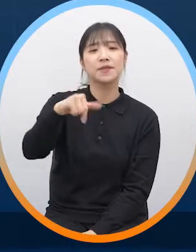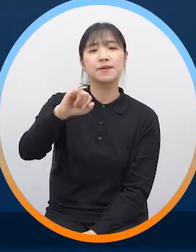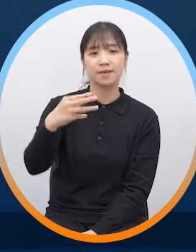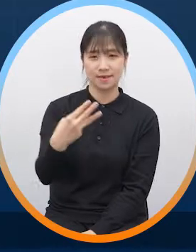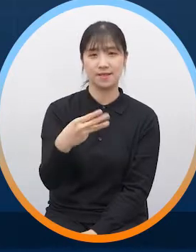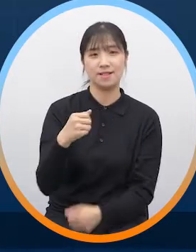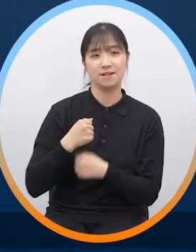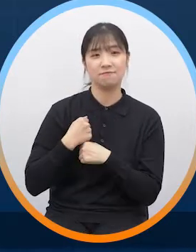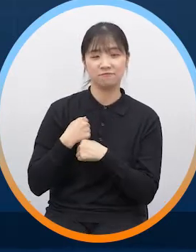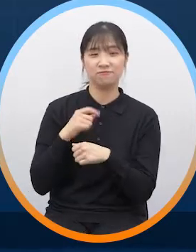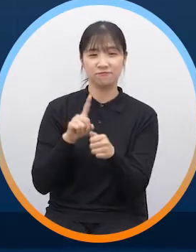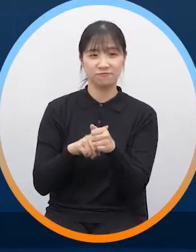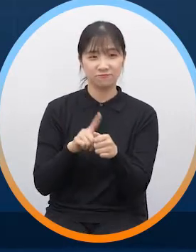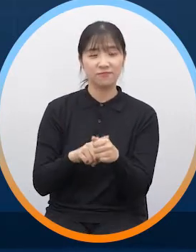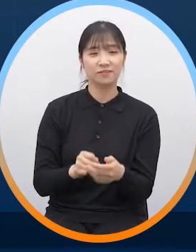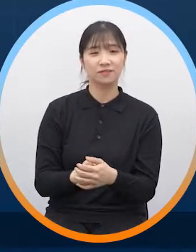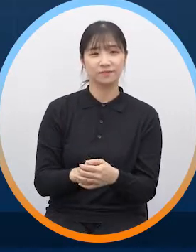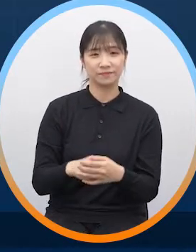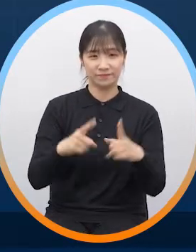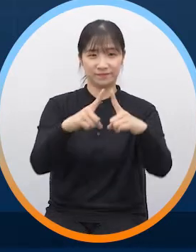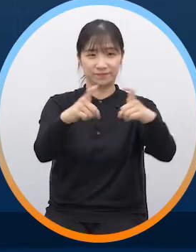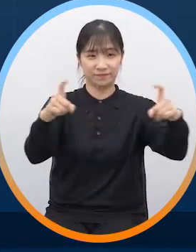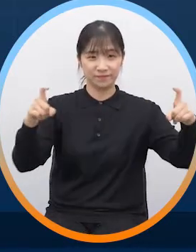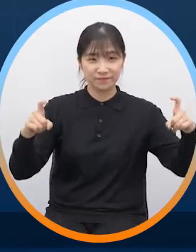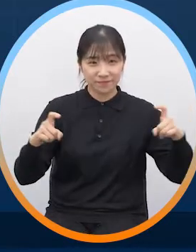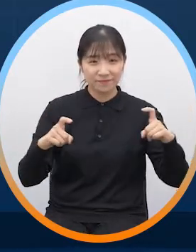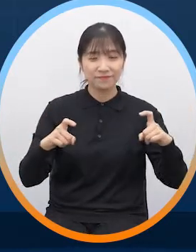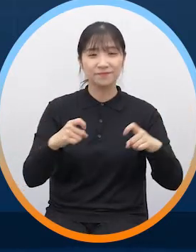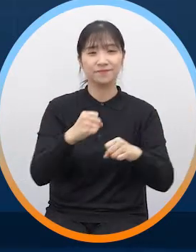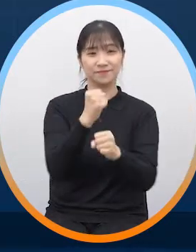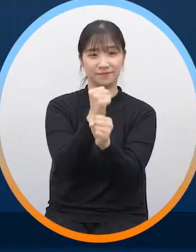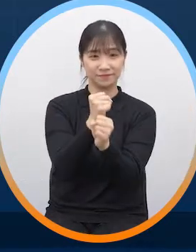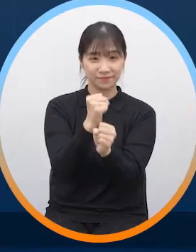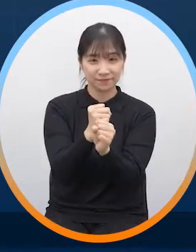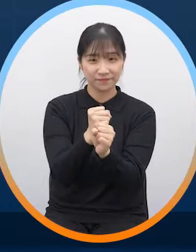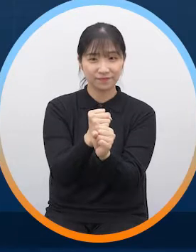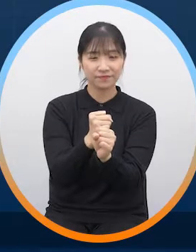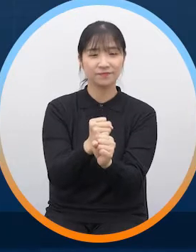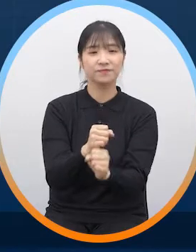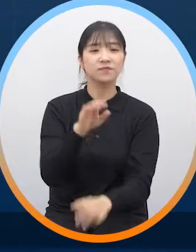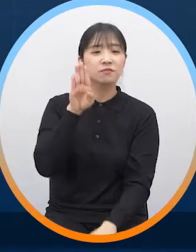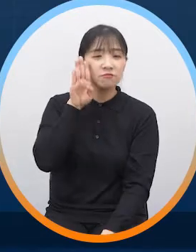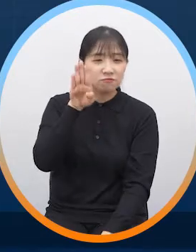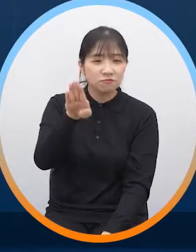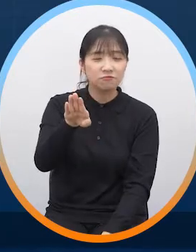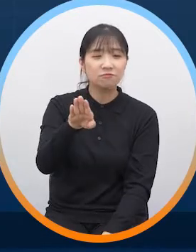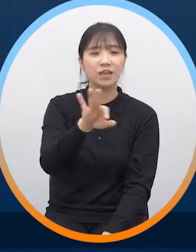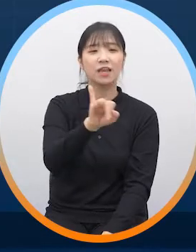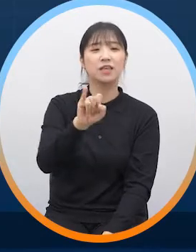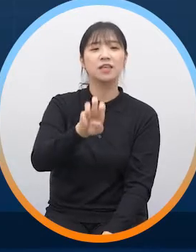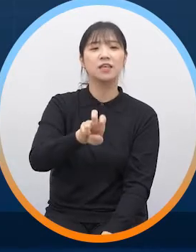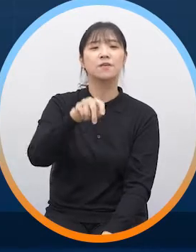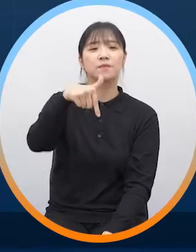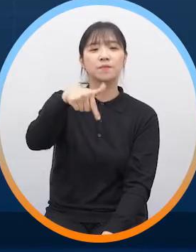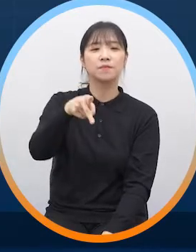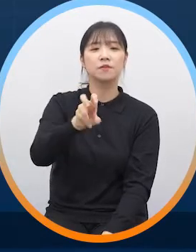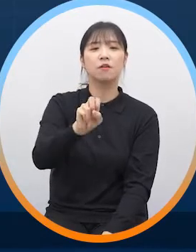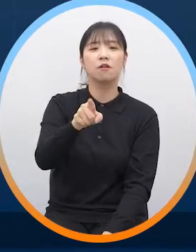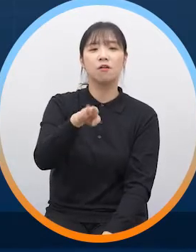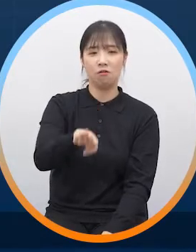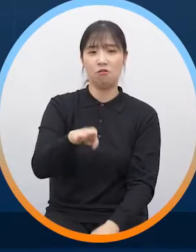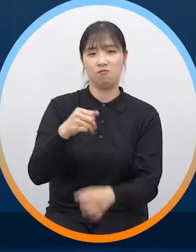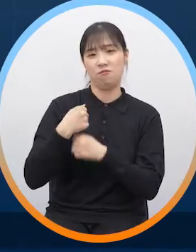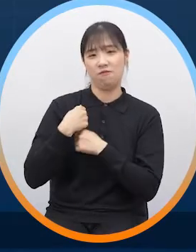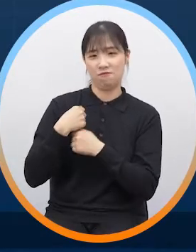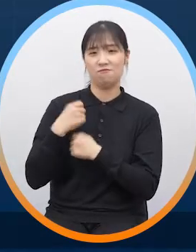김빙길이라는 분이 장군이 토성이었던 성을 쌓았고요. 그 후에 임경혁 장군님이